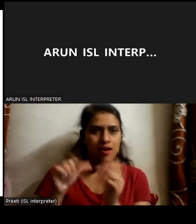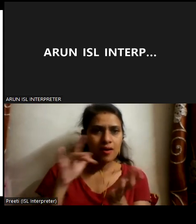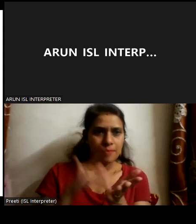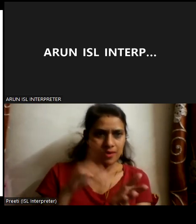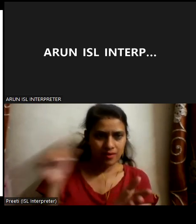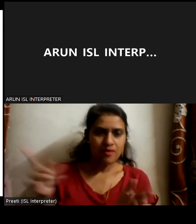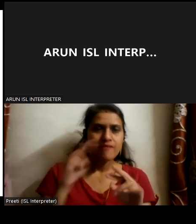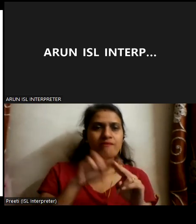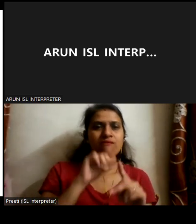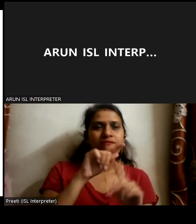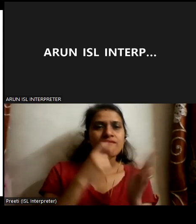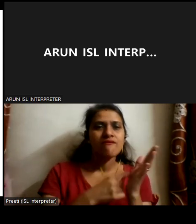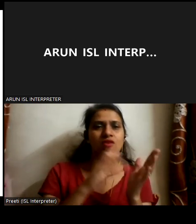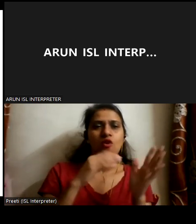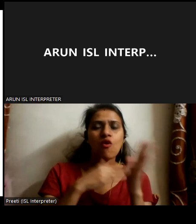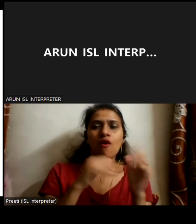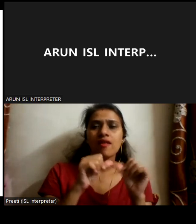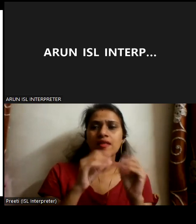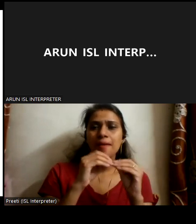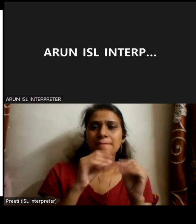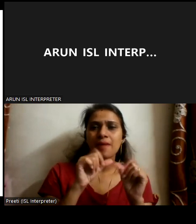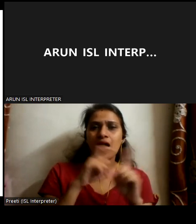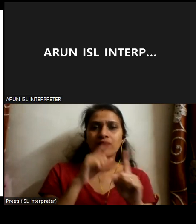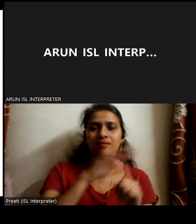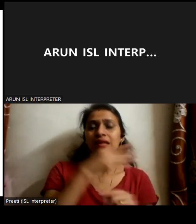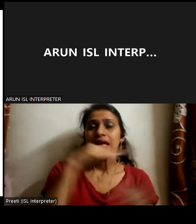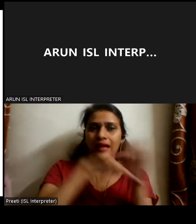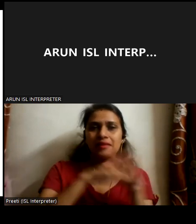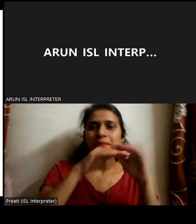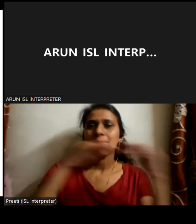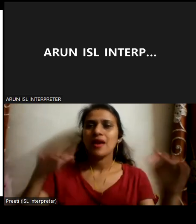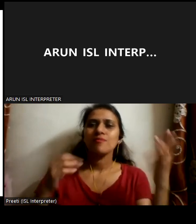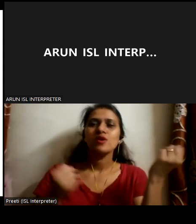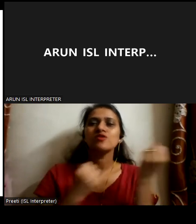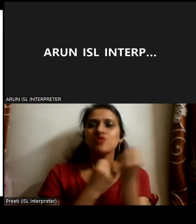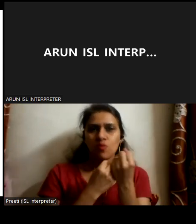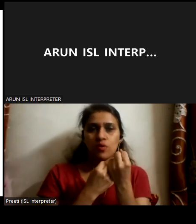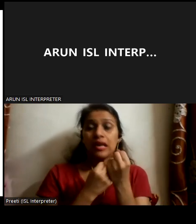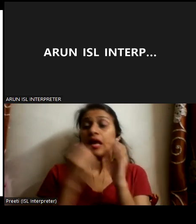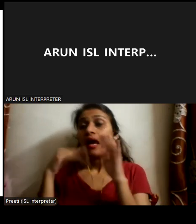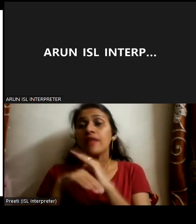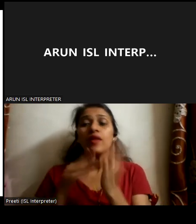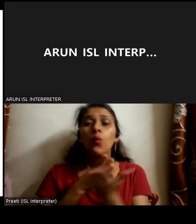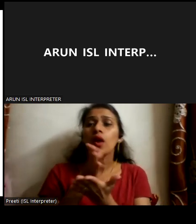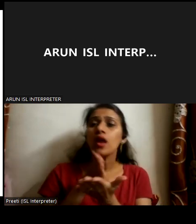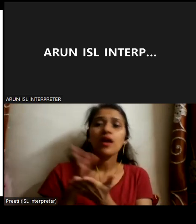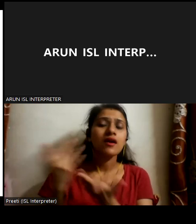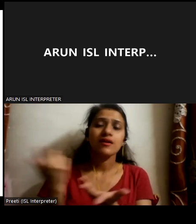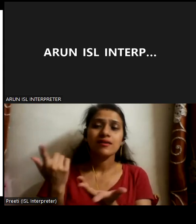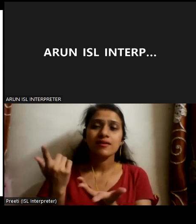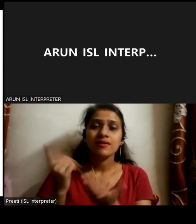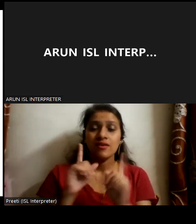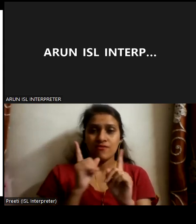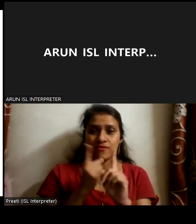और इसको करने के अलग अलग तरीके हो सकते हैं. क्या क्या तरीके हो सकते हैं इसकी जानकारी पहले जरूरी है स्टूडेंट्स को. सो इट्स इम्पोर्टेंट